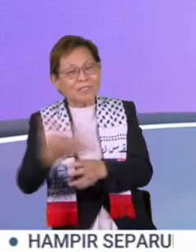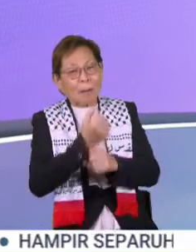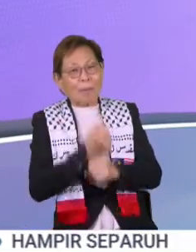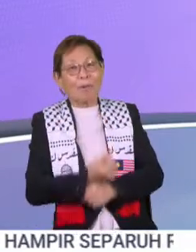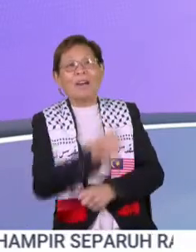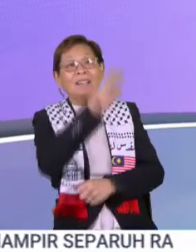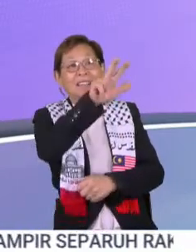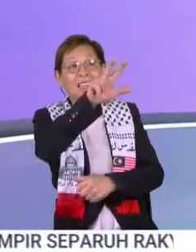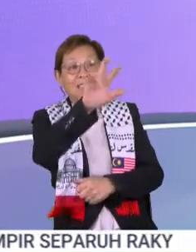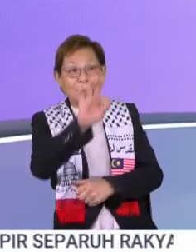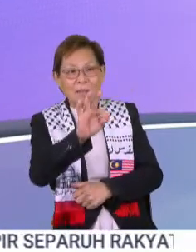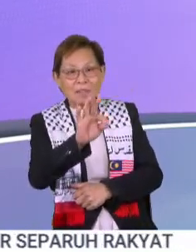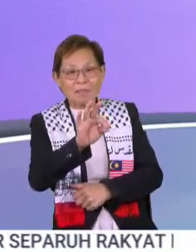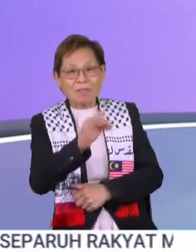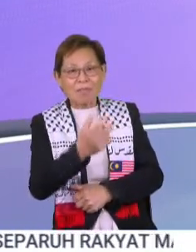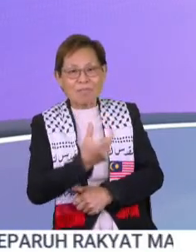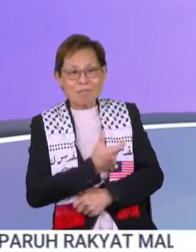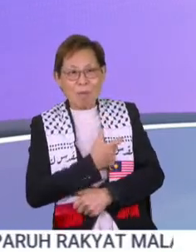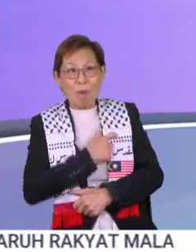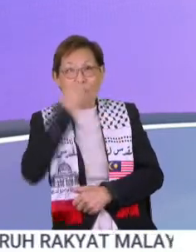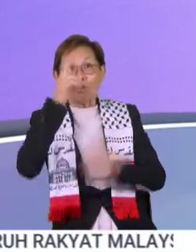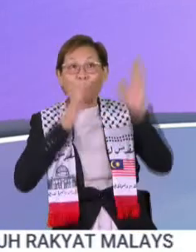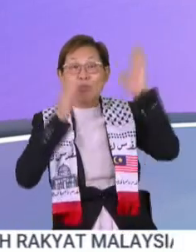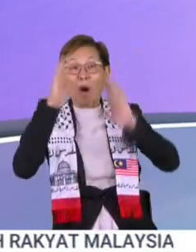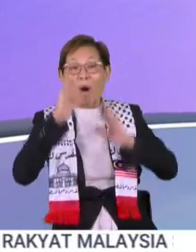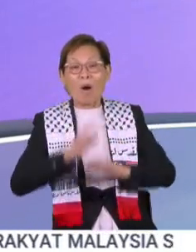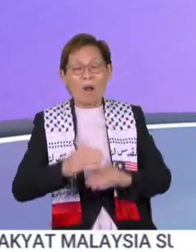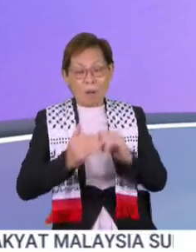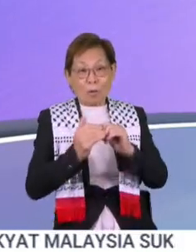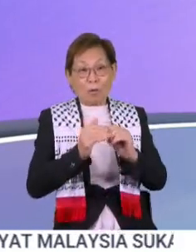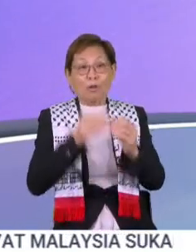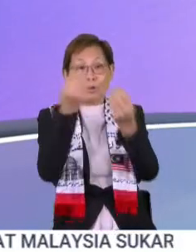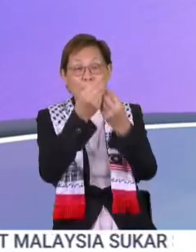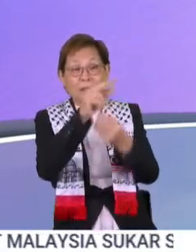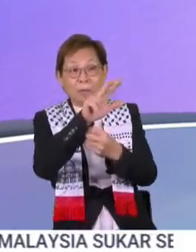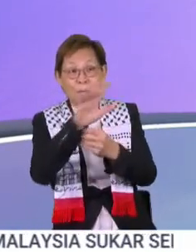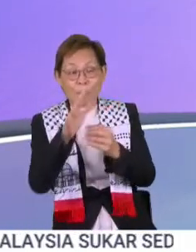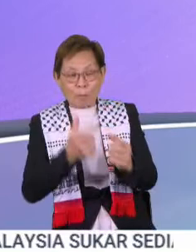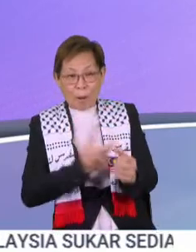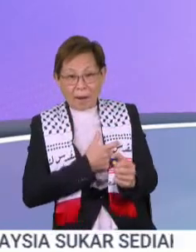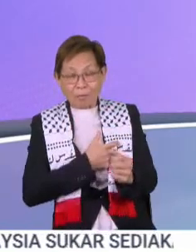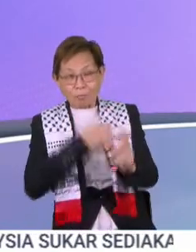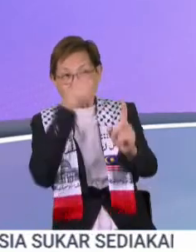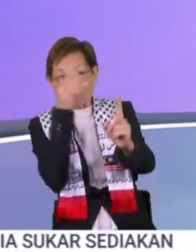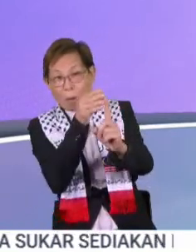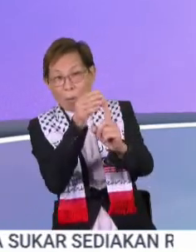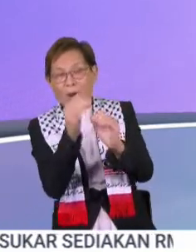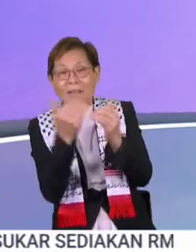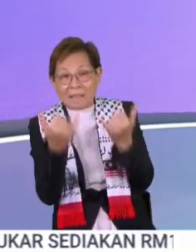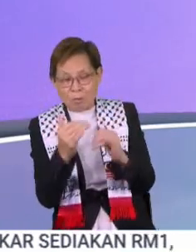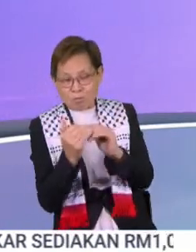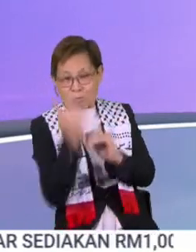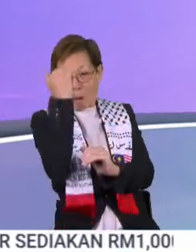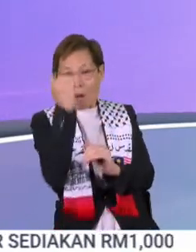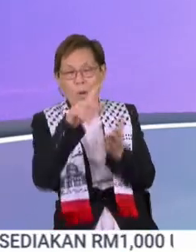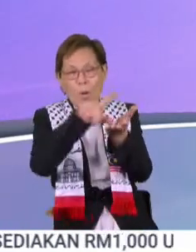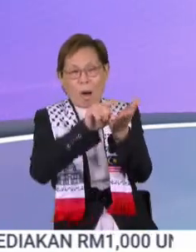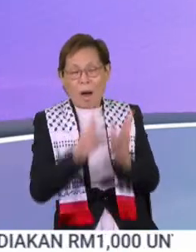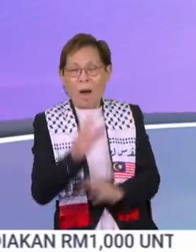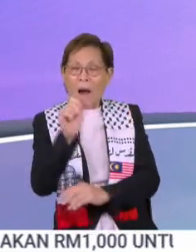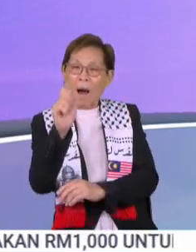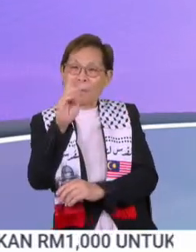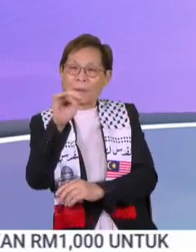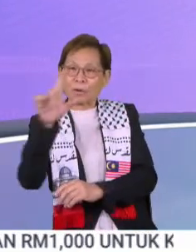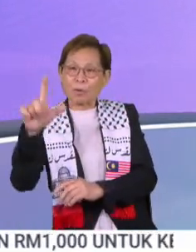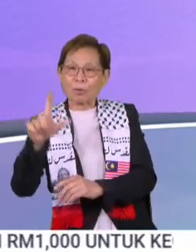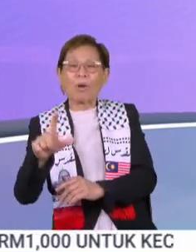memperolehi 39 buat negara. Ia adalah melebihi jumlah 35 pingat yang disasarkan sebelum ini. Wartawan Amirul